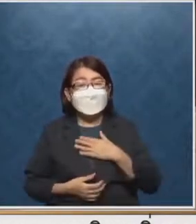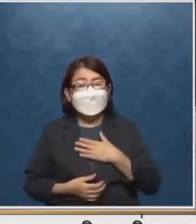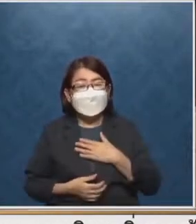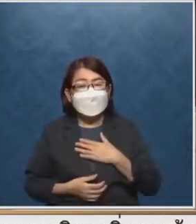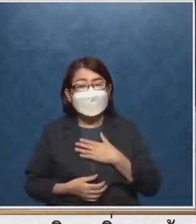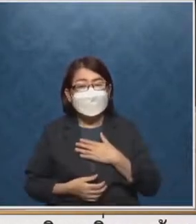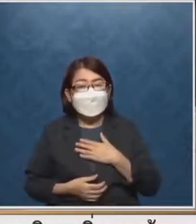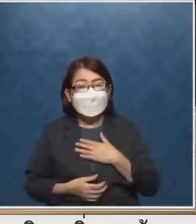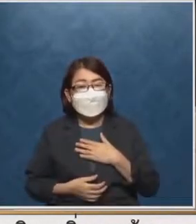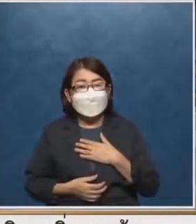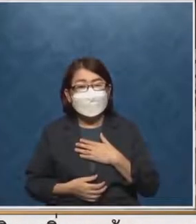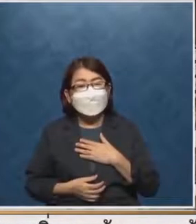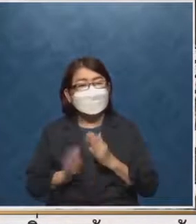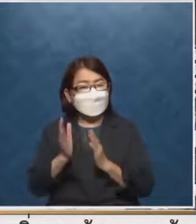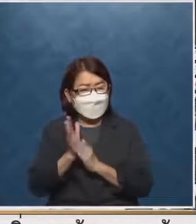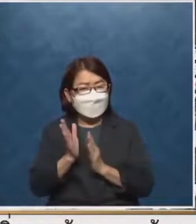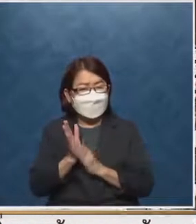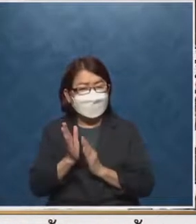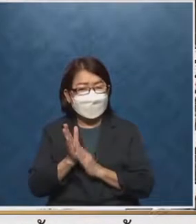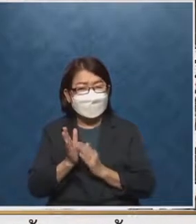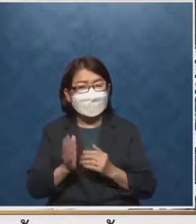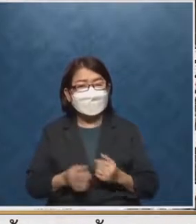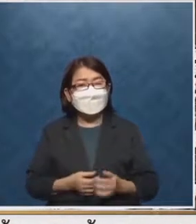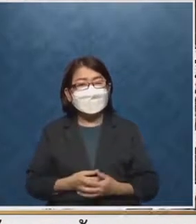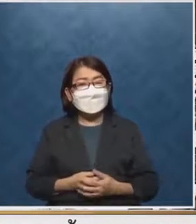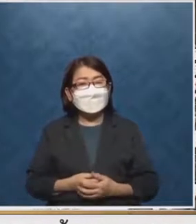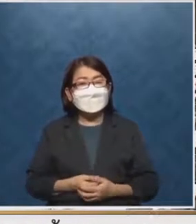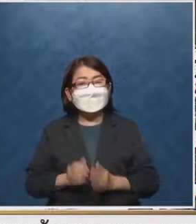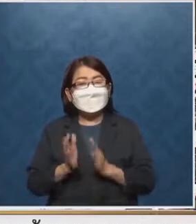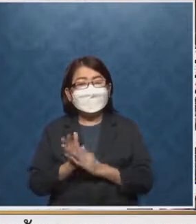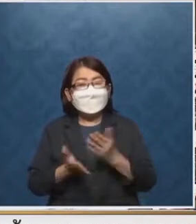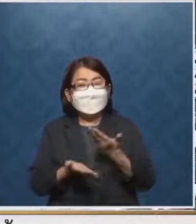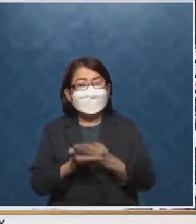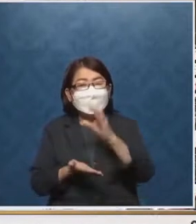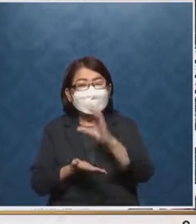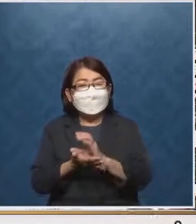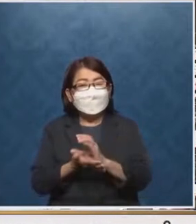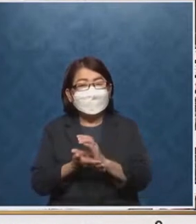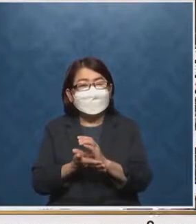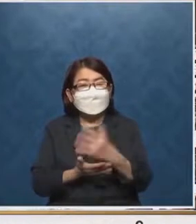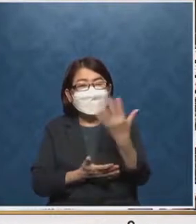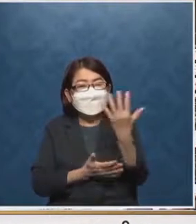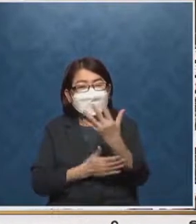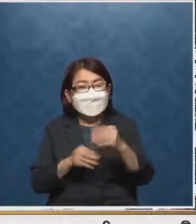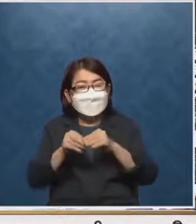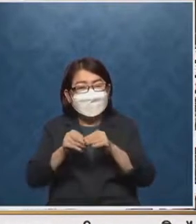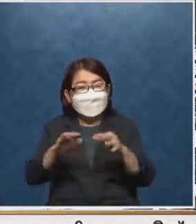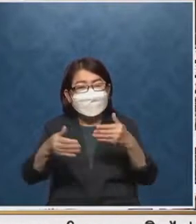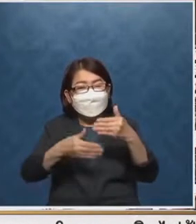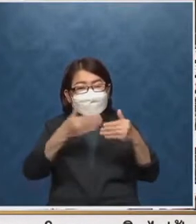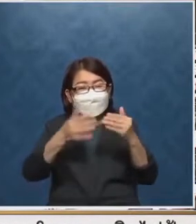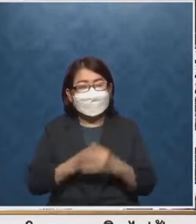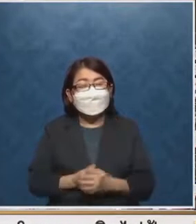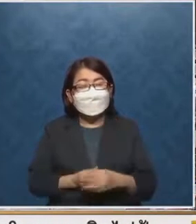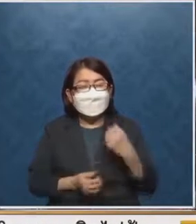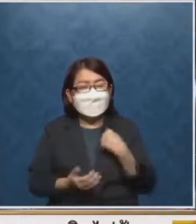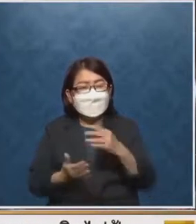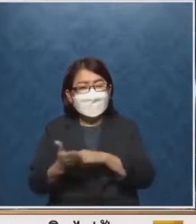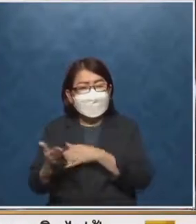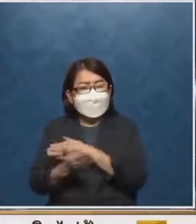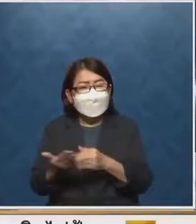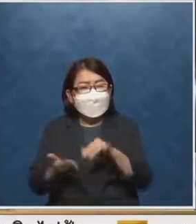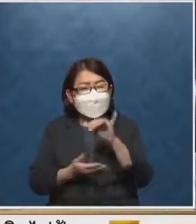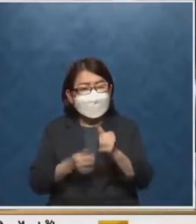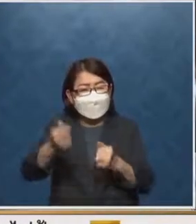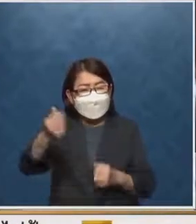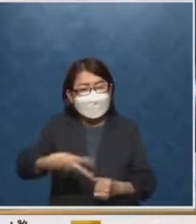อชมเชยนะครับกองทุนพัฒนาสื่อปลอดภัยและสร้างสรรค์มียุทธศาสตร์ที่ดีๆ4ยุทธศาส